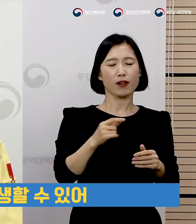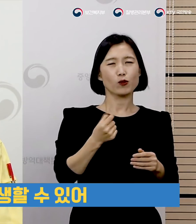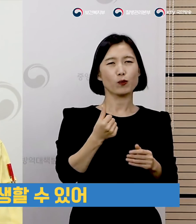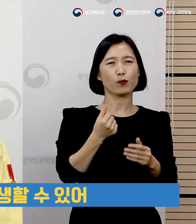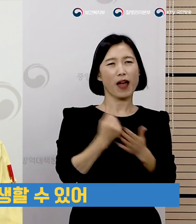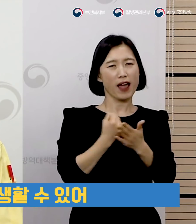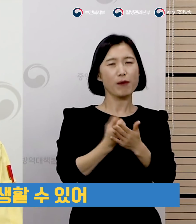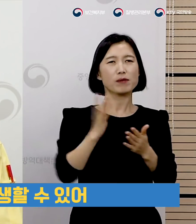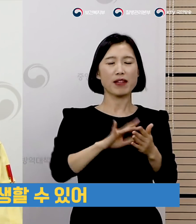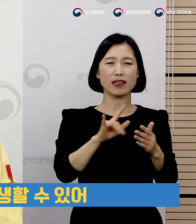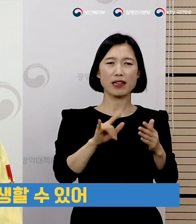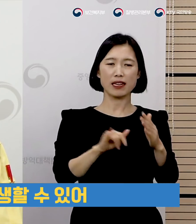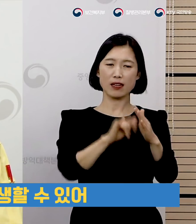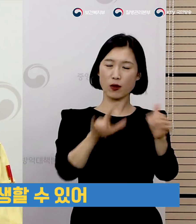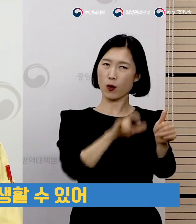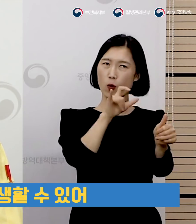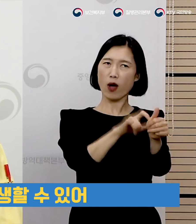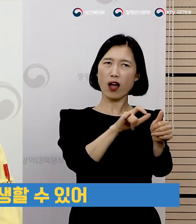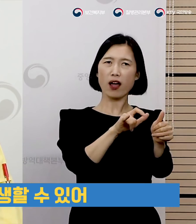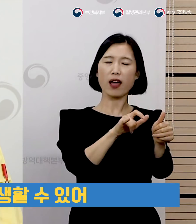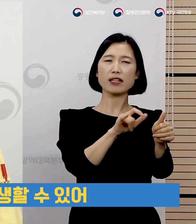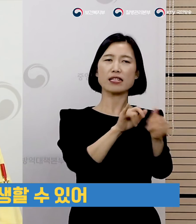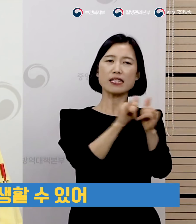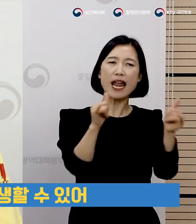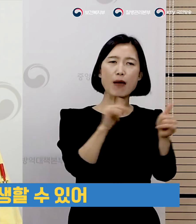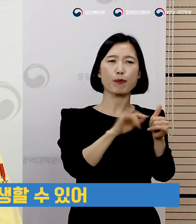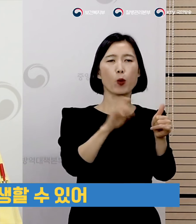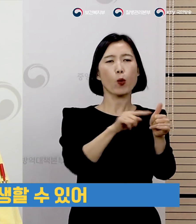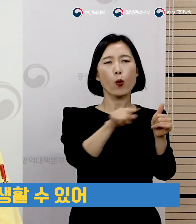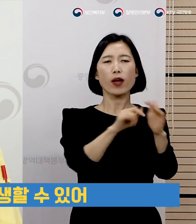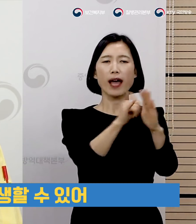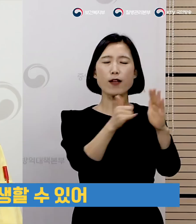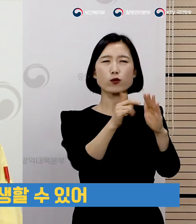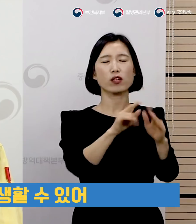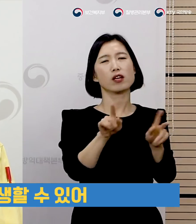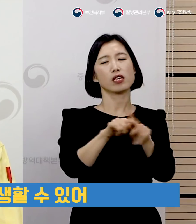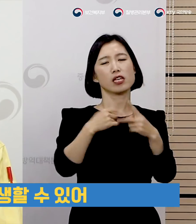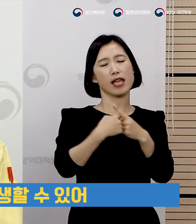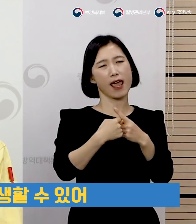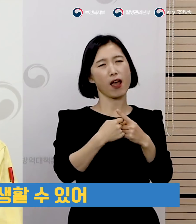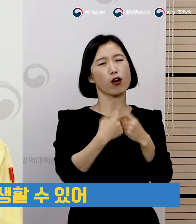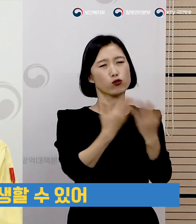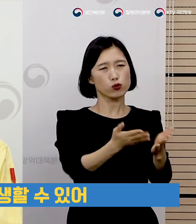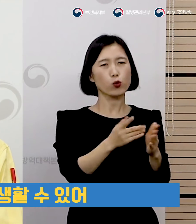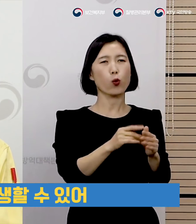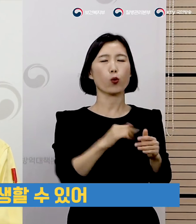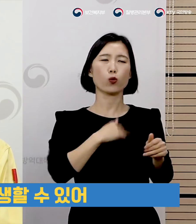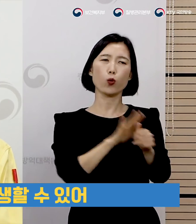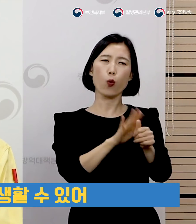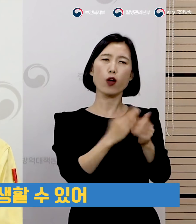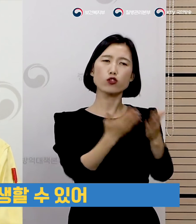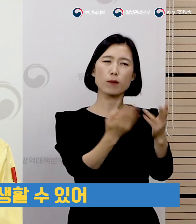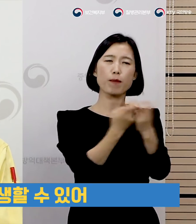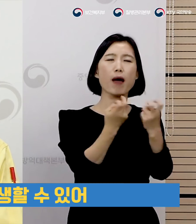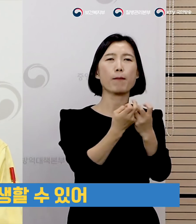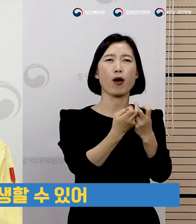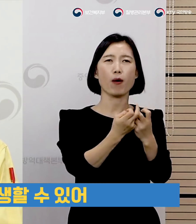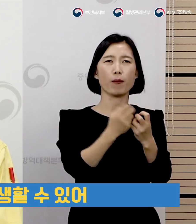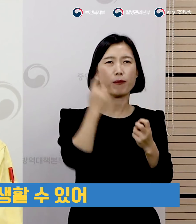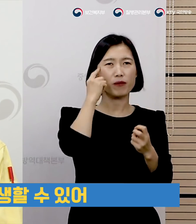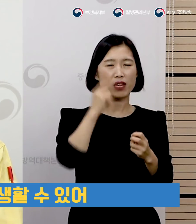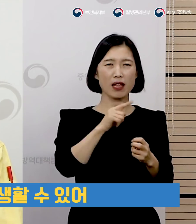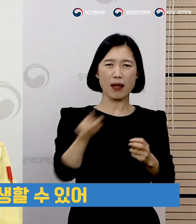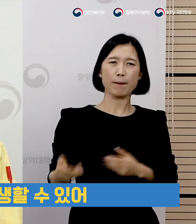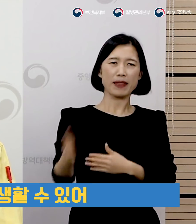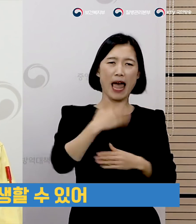되신 분들이나 그 가족들을 우리가 같이 이해하고 또 어떻게 도와줄 것인가, 그리고 어떻게 하면 다 같이 이